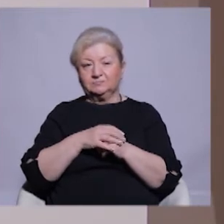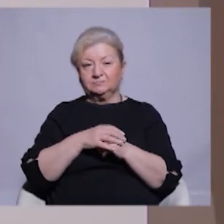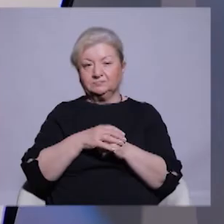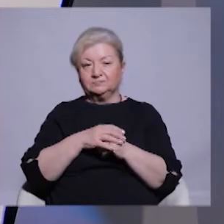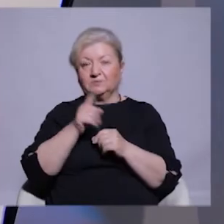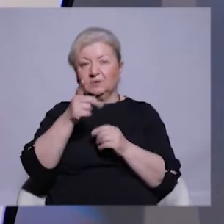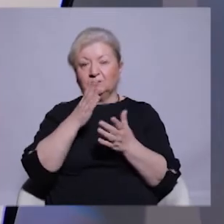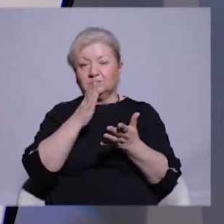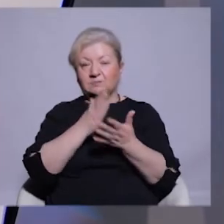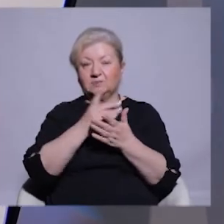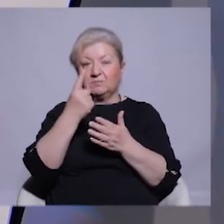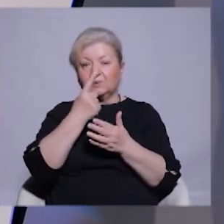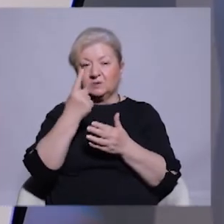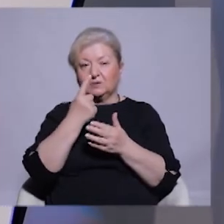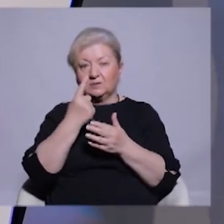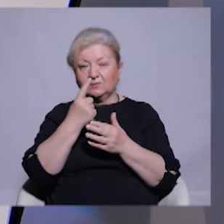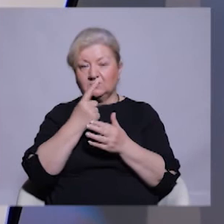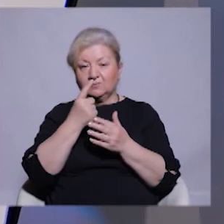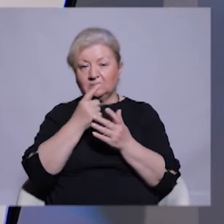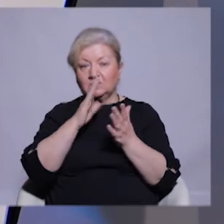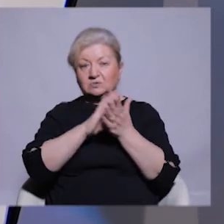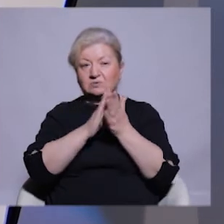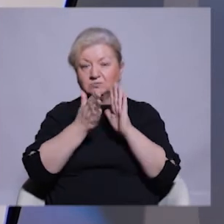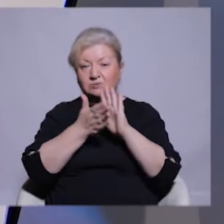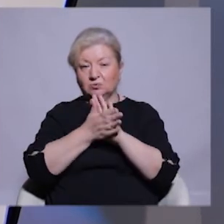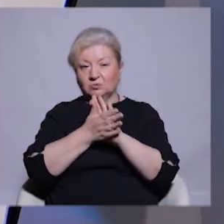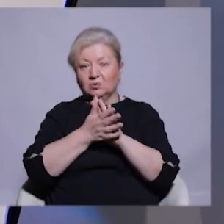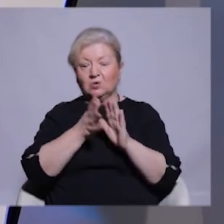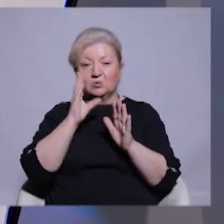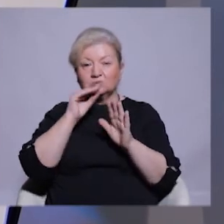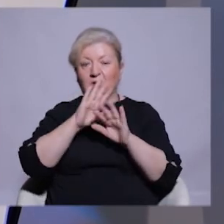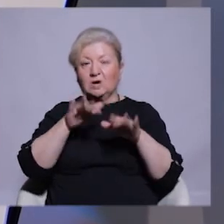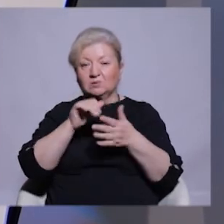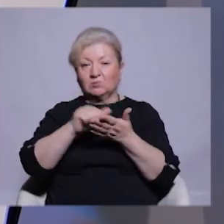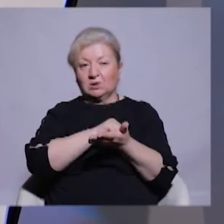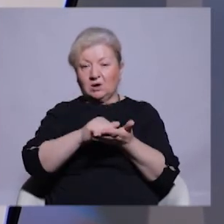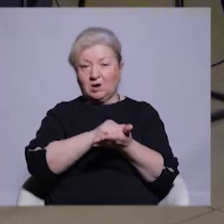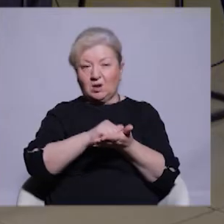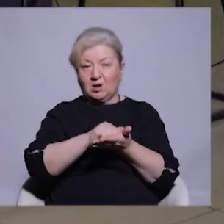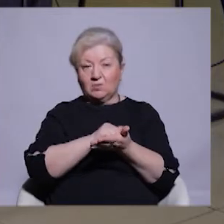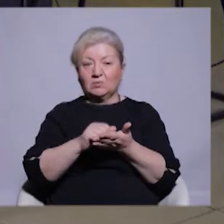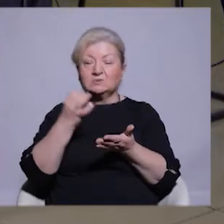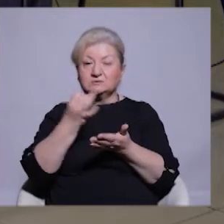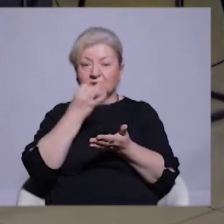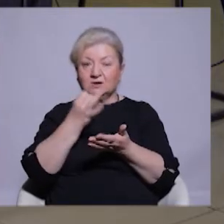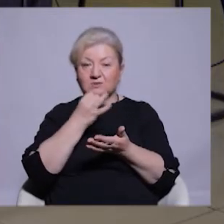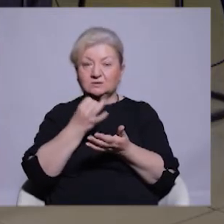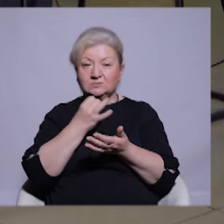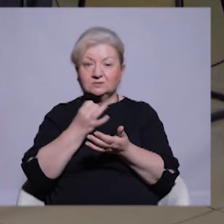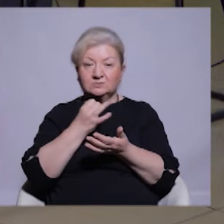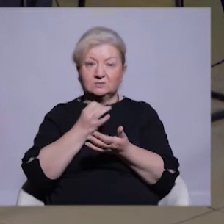h-დან. ეს იყო პირველი სიტუაცია, როდესაც არა გვაქვს ხახუნი. აი საინტერესოა